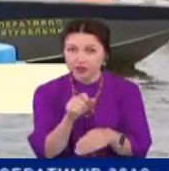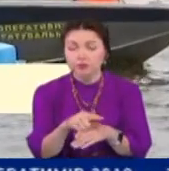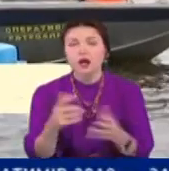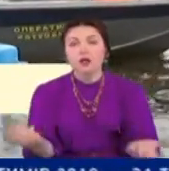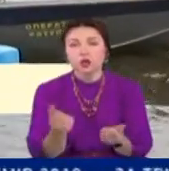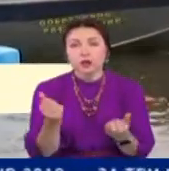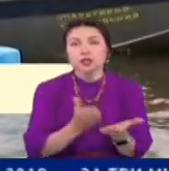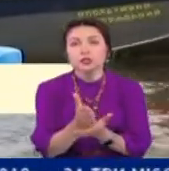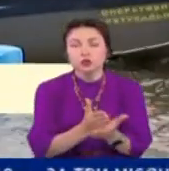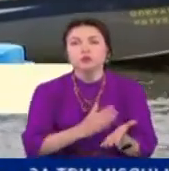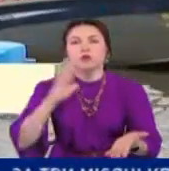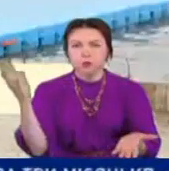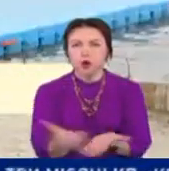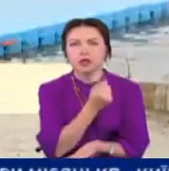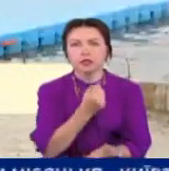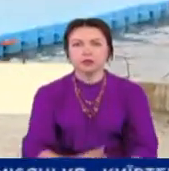служби упоралися.